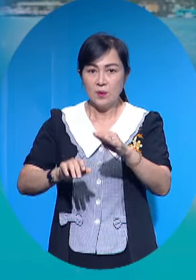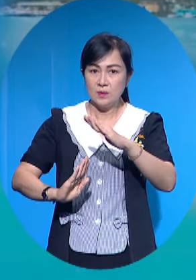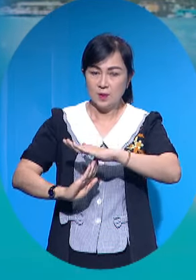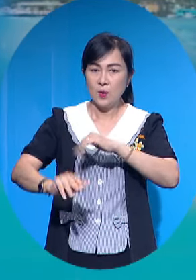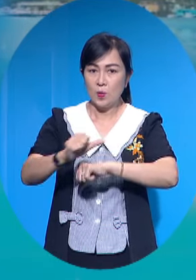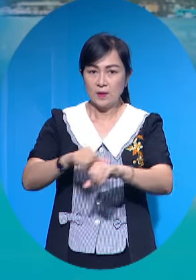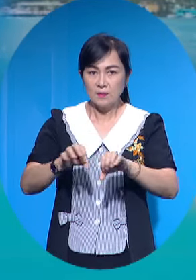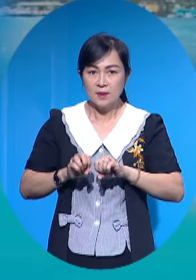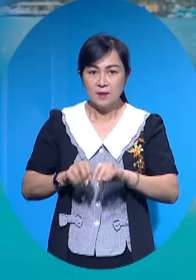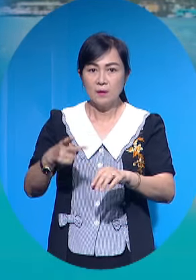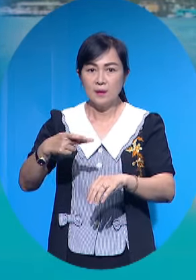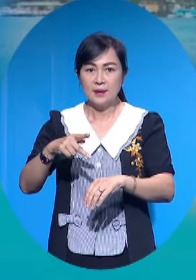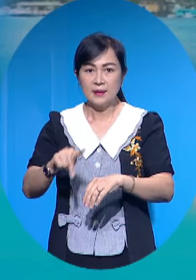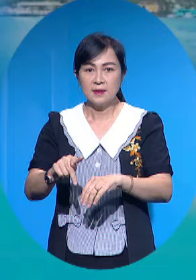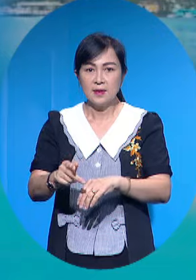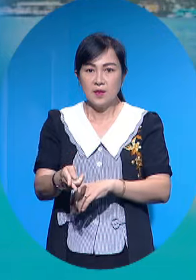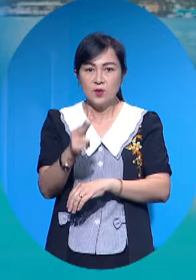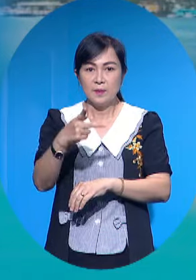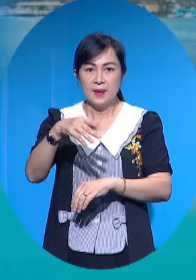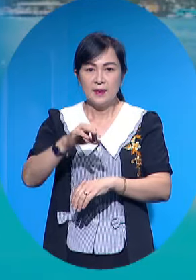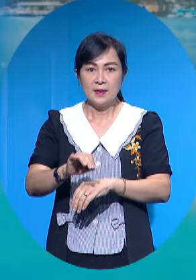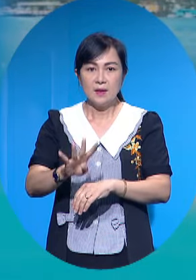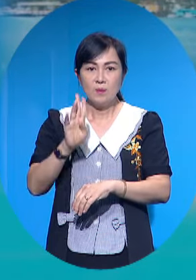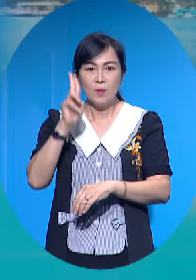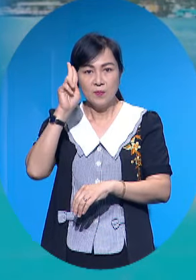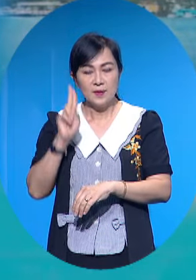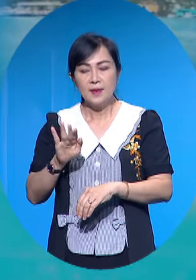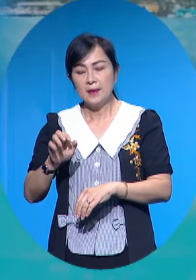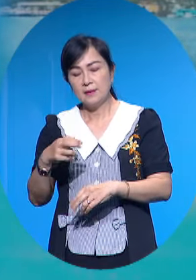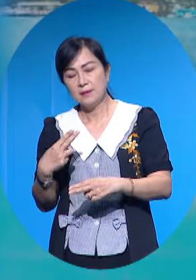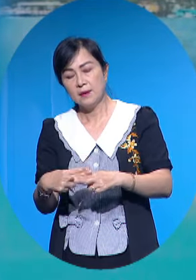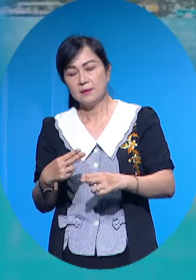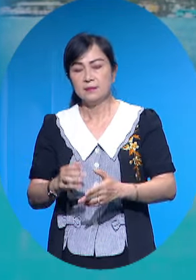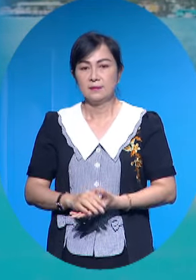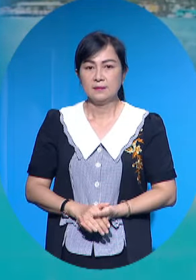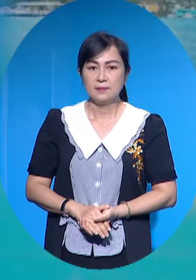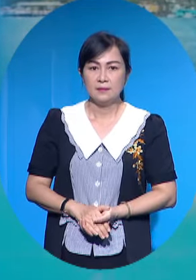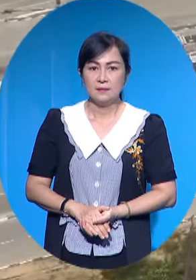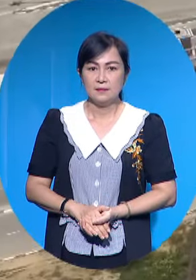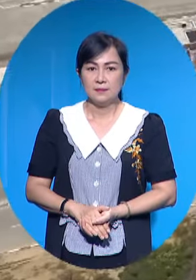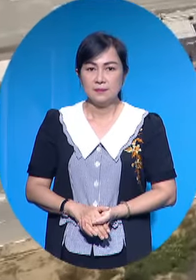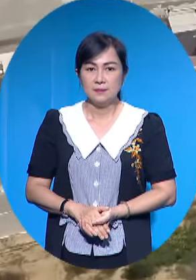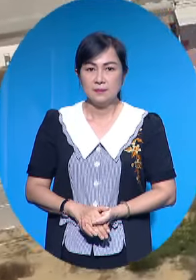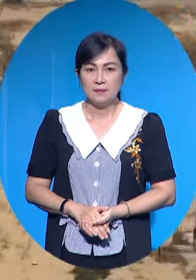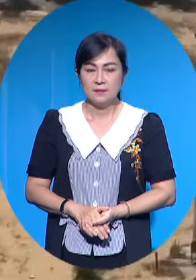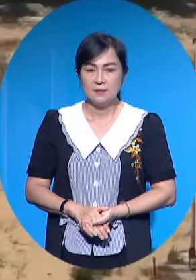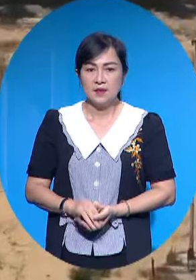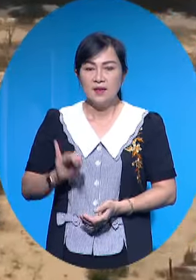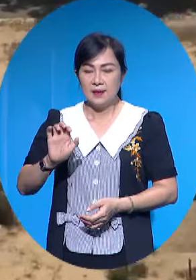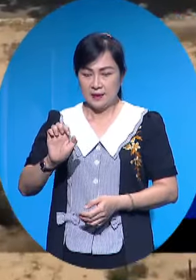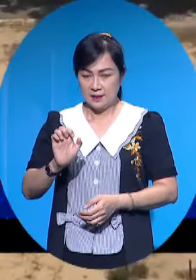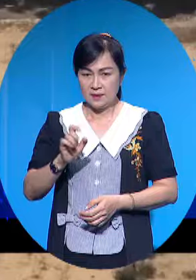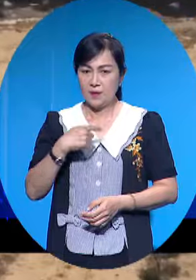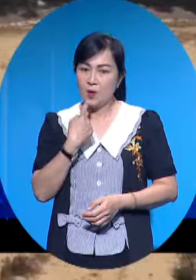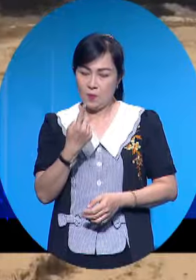động sau một vụ tấn công bằng Rocket của các tay súng Palestine làm bốn binh sĩ Israel thiệt mạng Israel